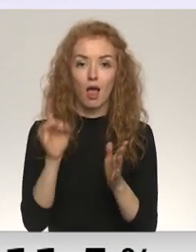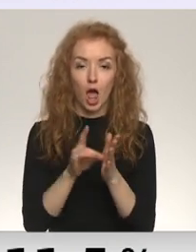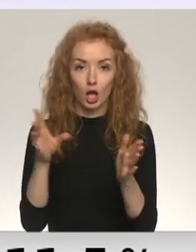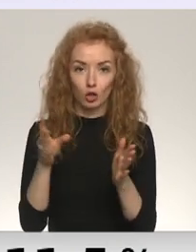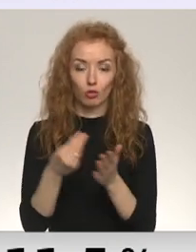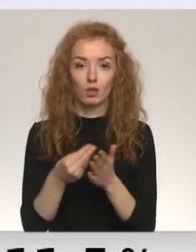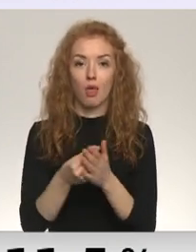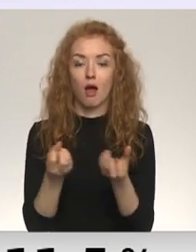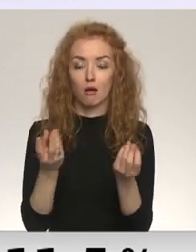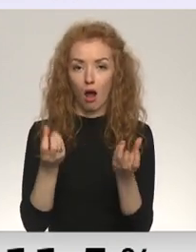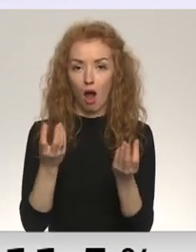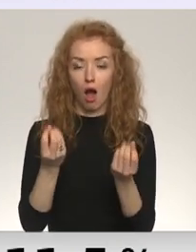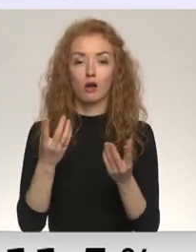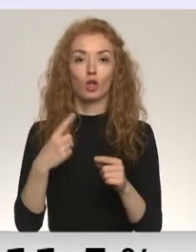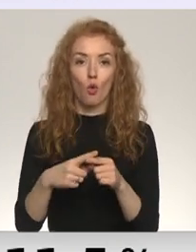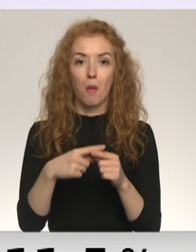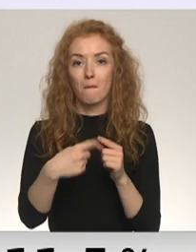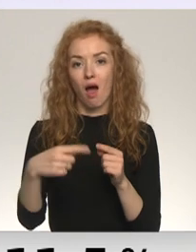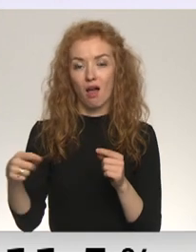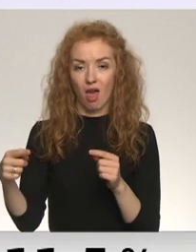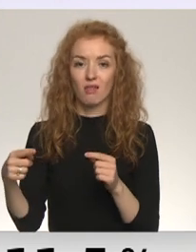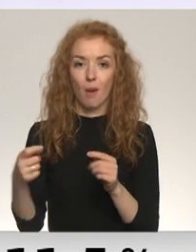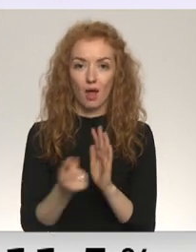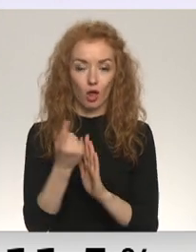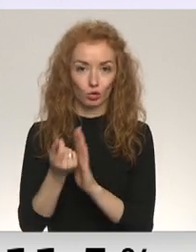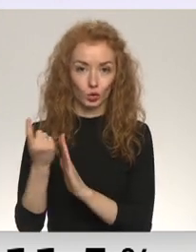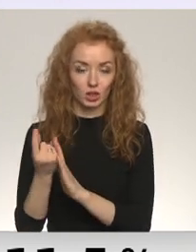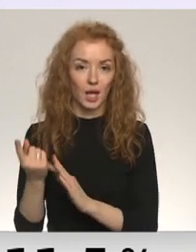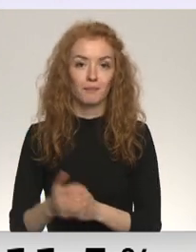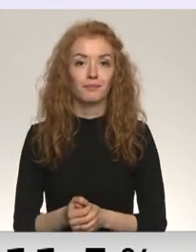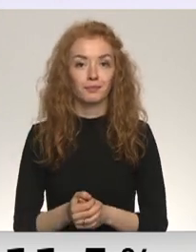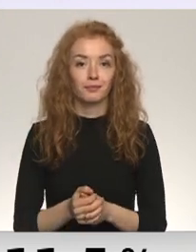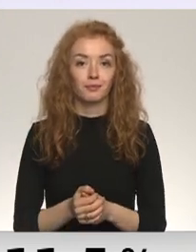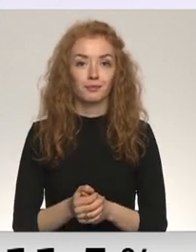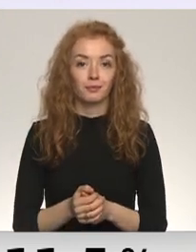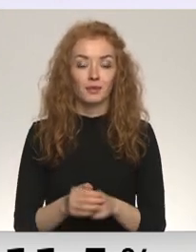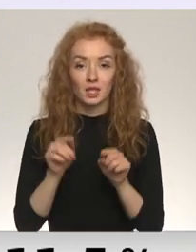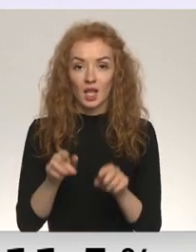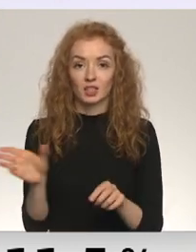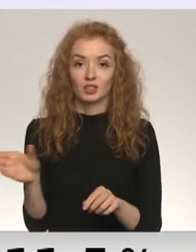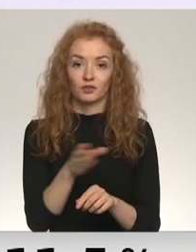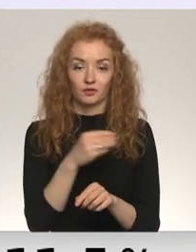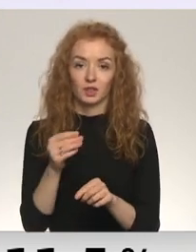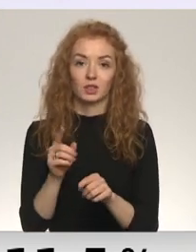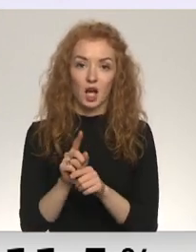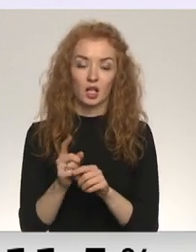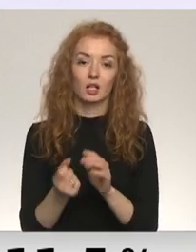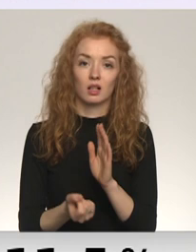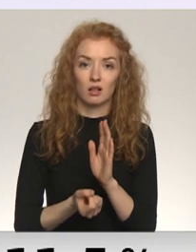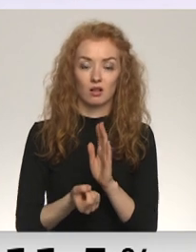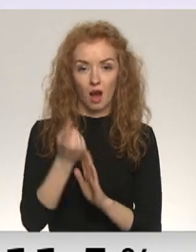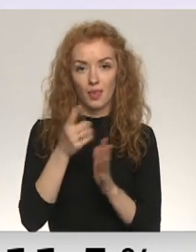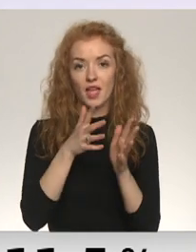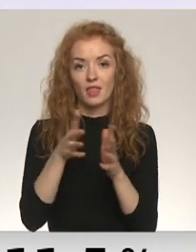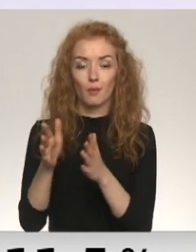elektroenerģijai, gāzei un pārējiem energoresursiem. Respektīvi, tas viss iegriež arī tālāk ietekmi